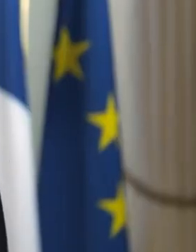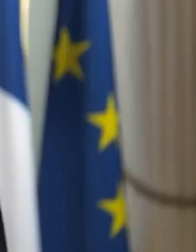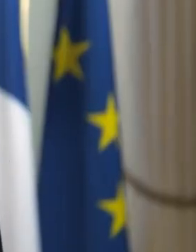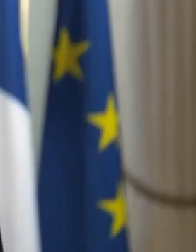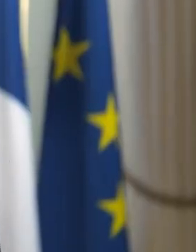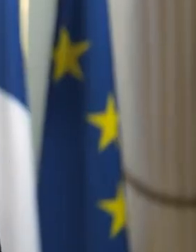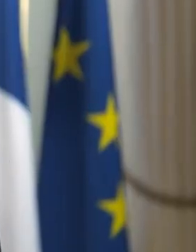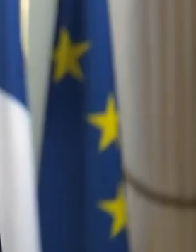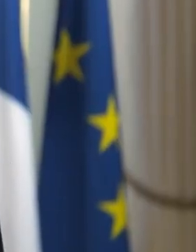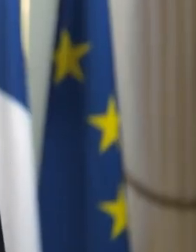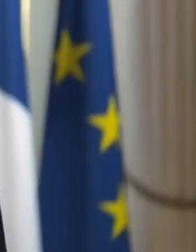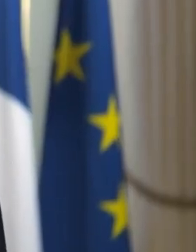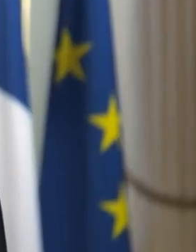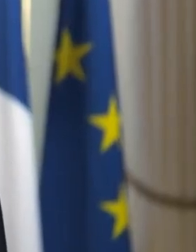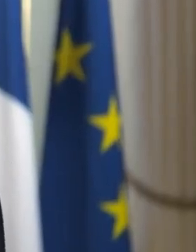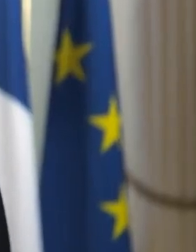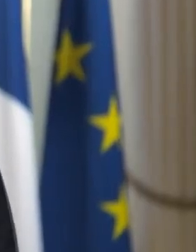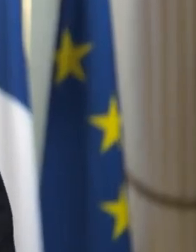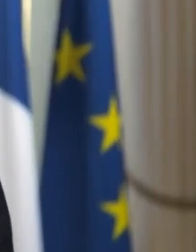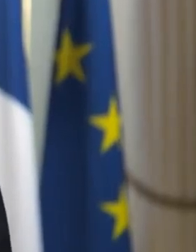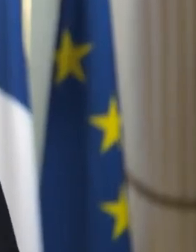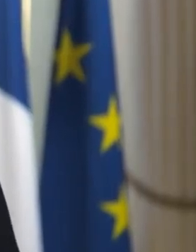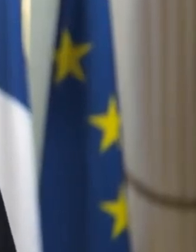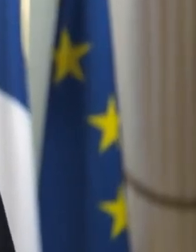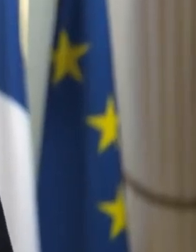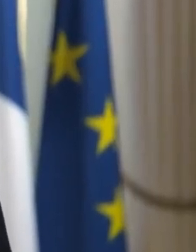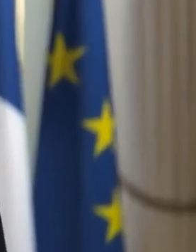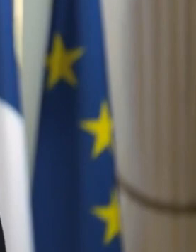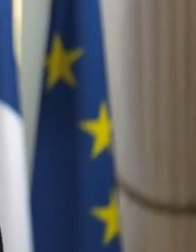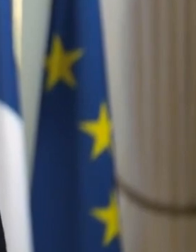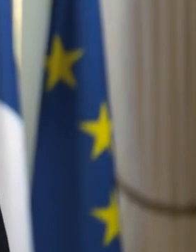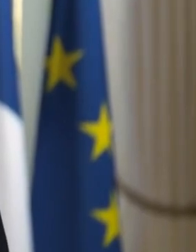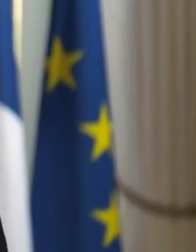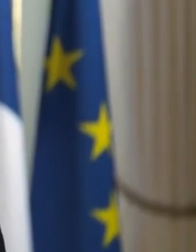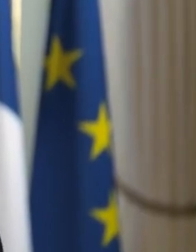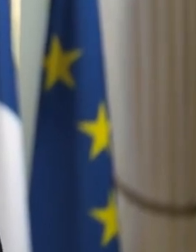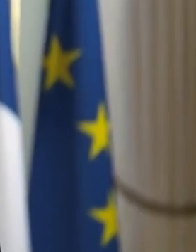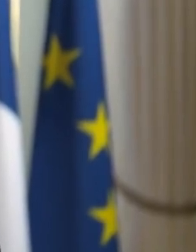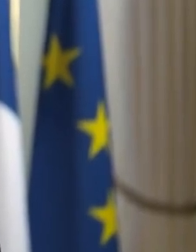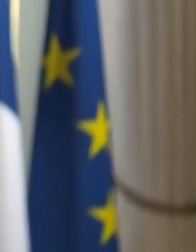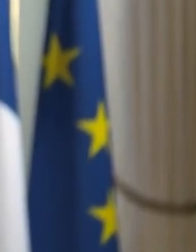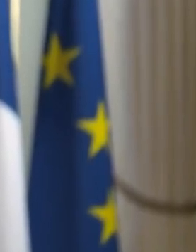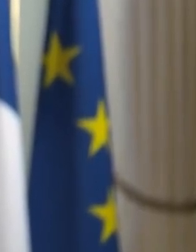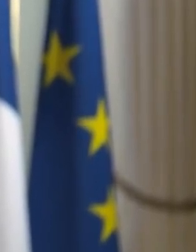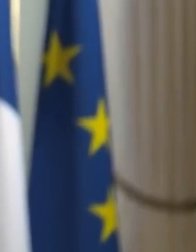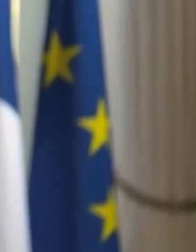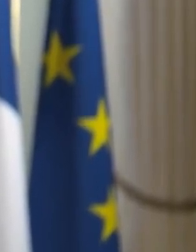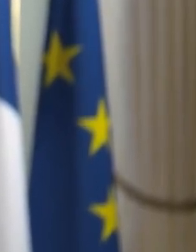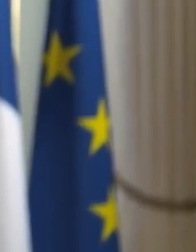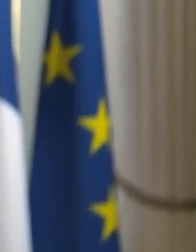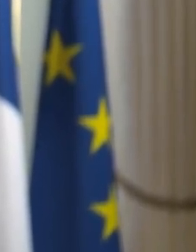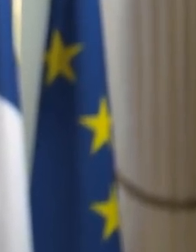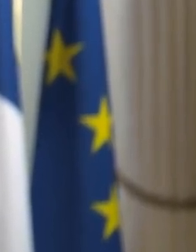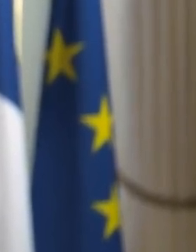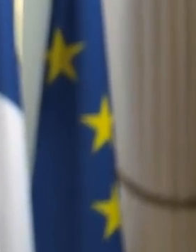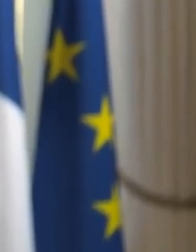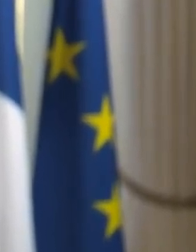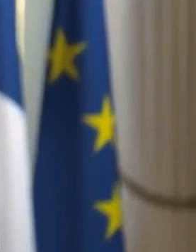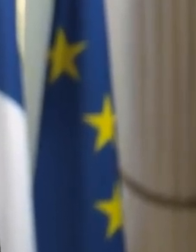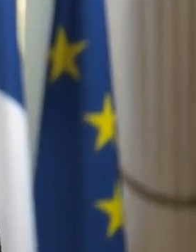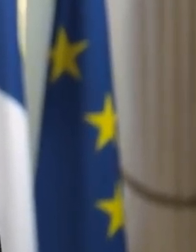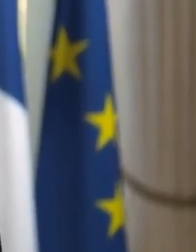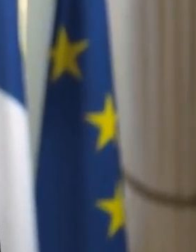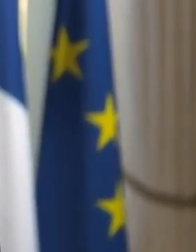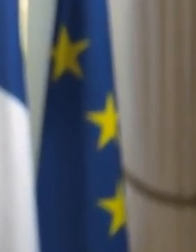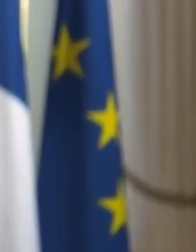Bonsoir, nous sommes le 31 décembre, je viens de présenter mes vœux à tous les Français pendant 18 minutes et